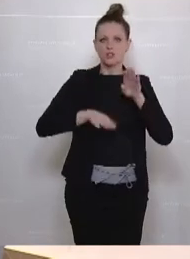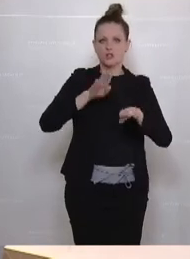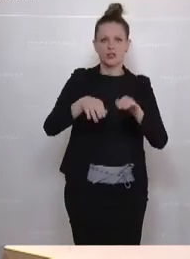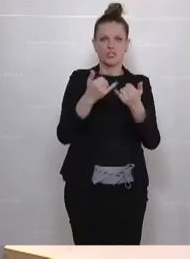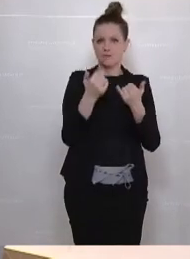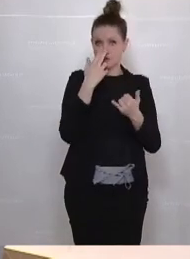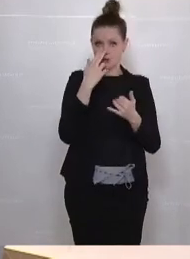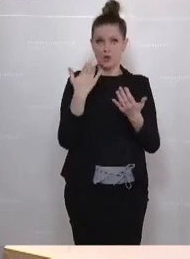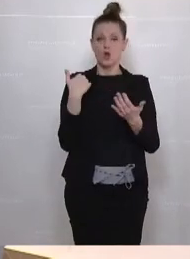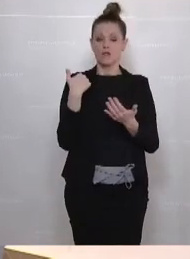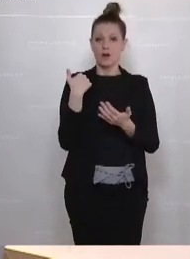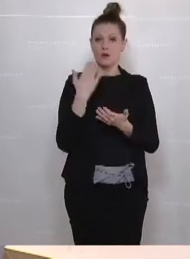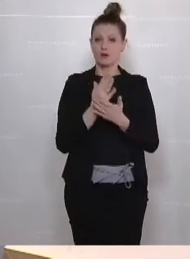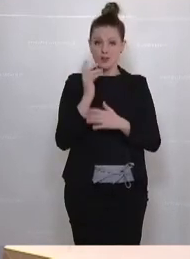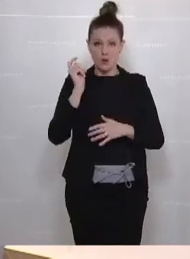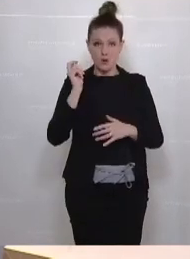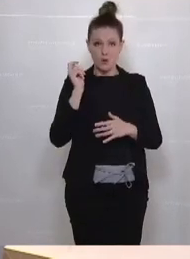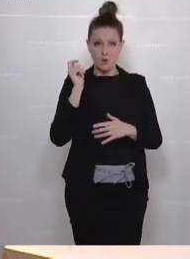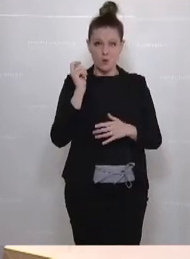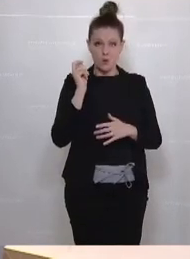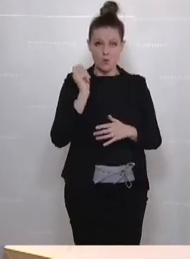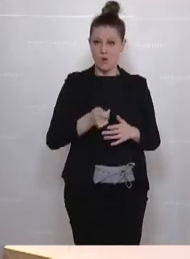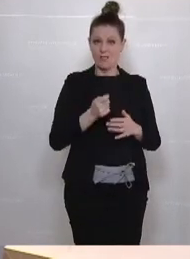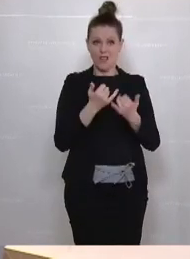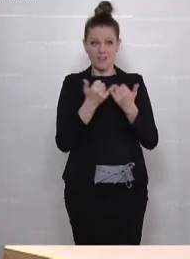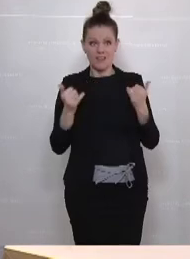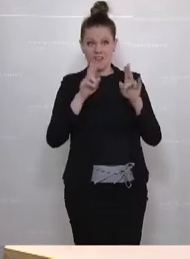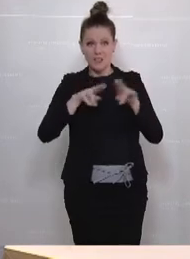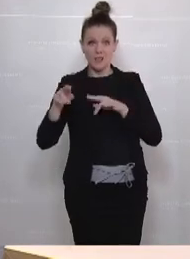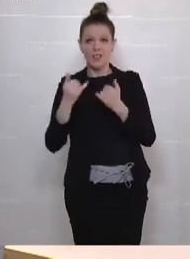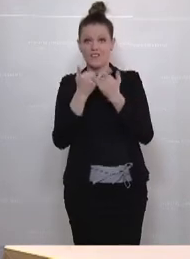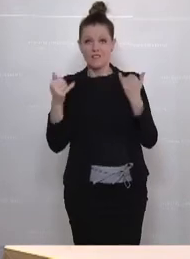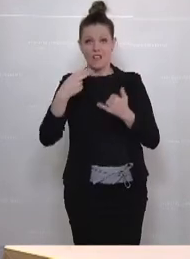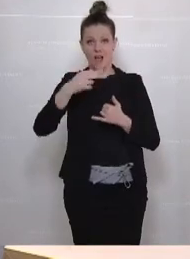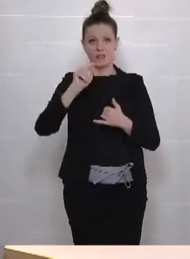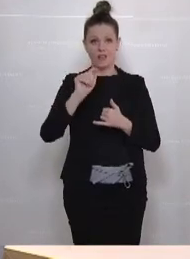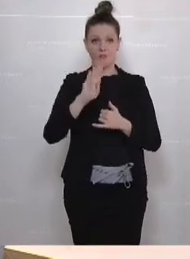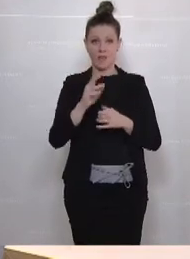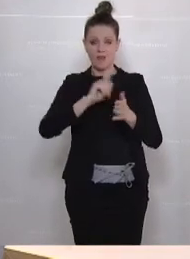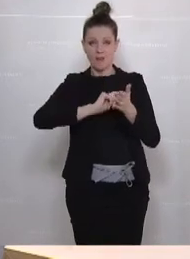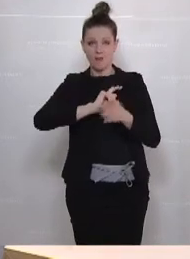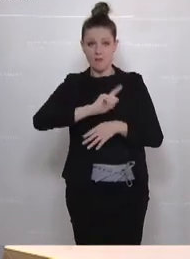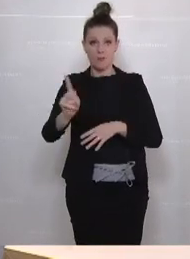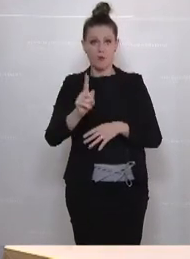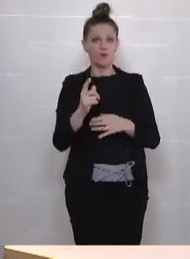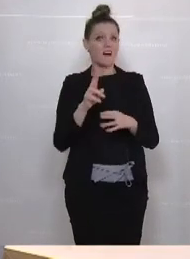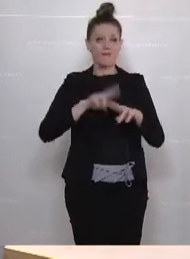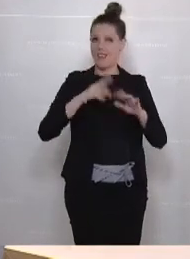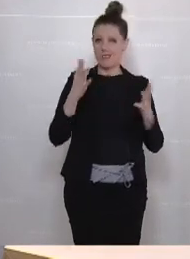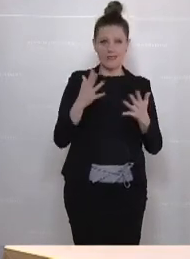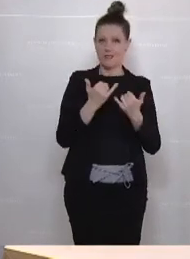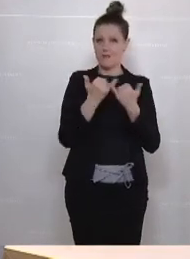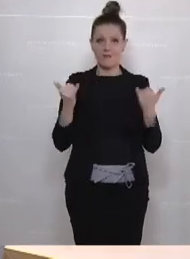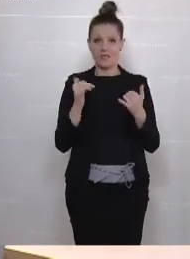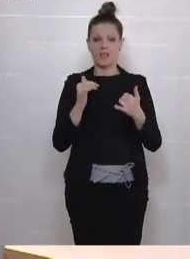Sie schon verurteilt die Herangehensweise des Gerichts an das HTP-Verbot? Und wenn nicht, was werden Sie tun, bilateral,